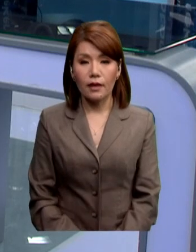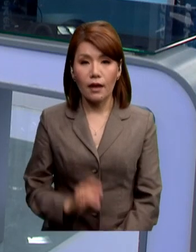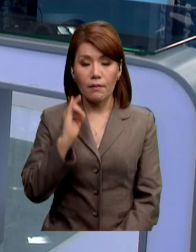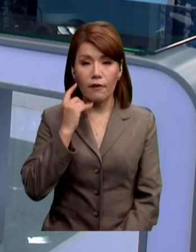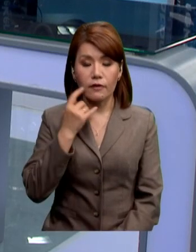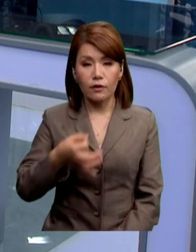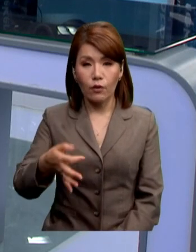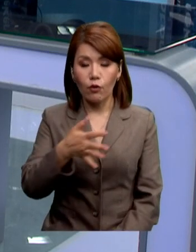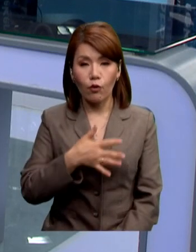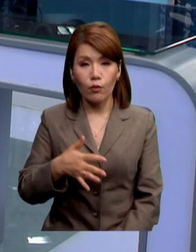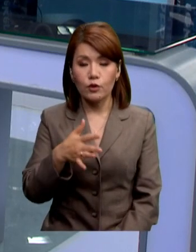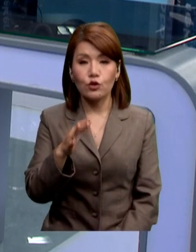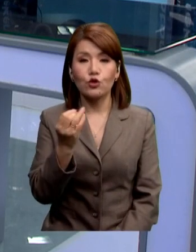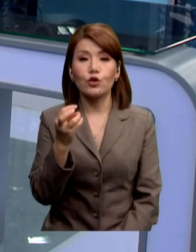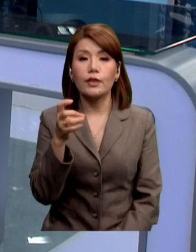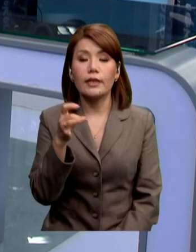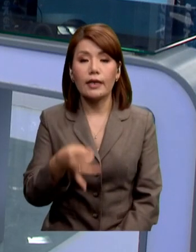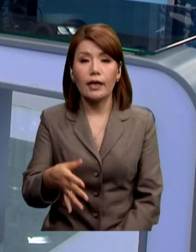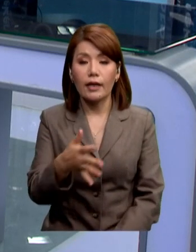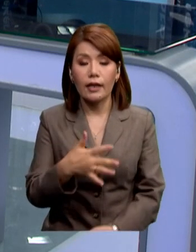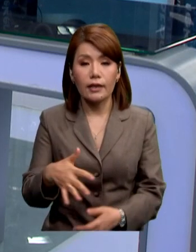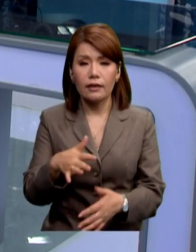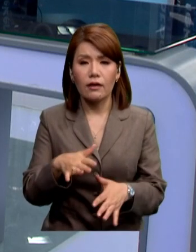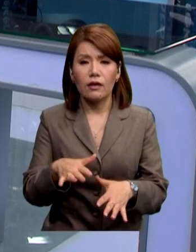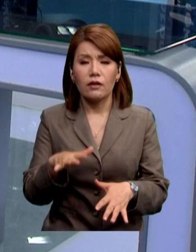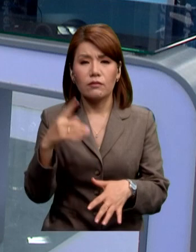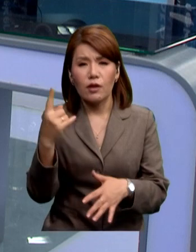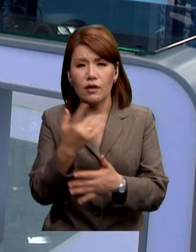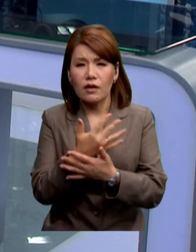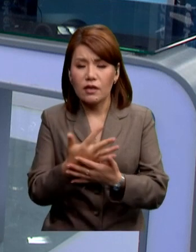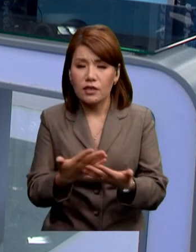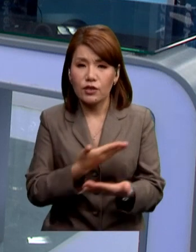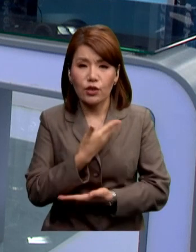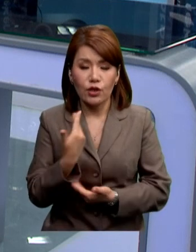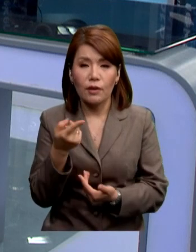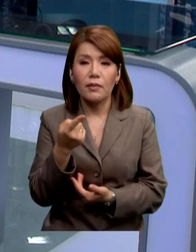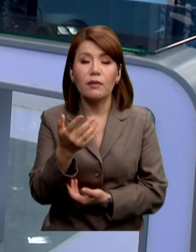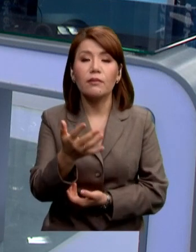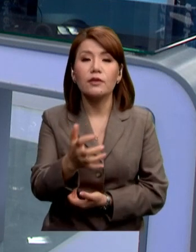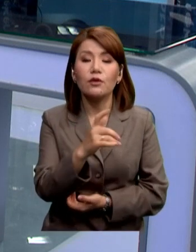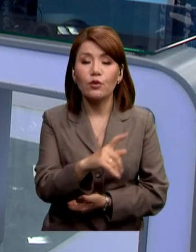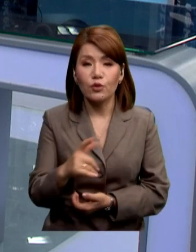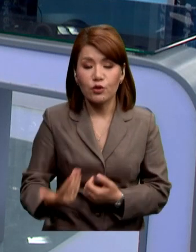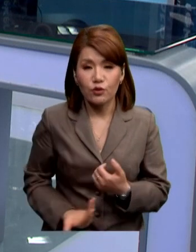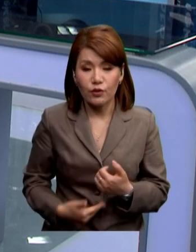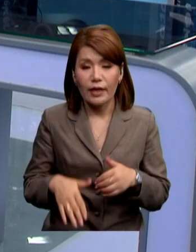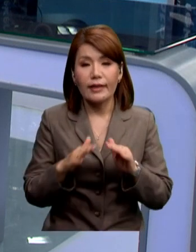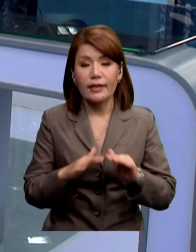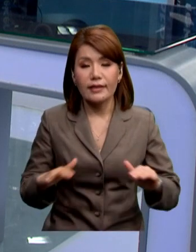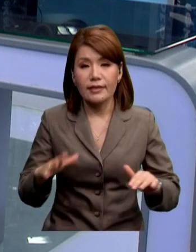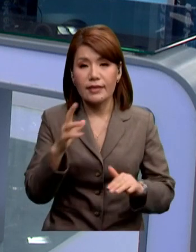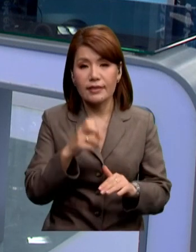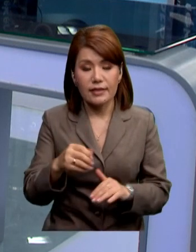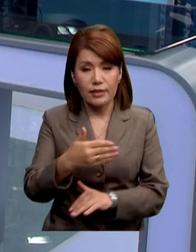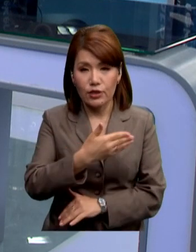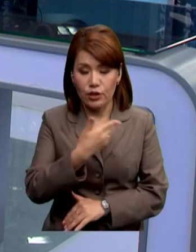Павлодар облысындағы Үштерек ауылы әлеуметтік нысандардан жұрдай. 1500 тұрғыны болғанына қарамастан елді мекенде бала бақша жоқ. Ал